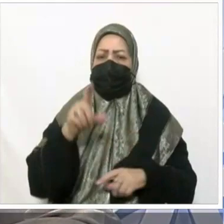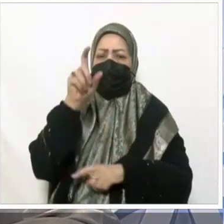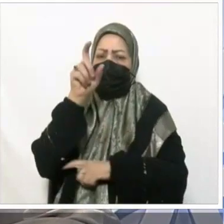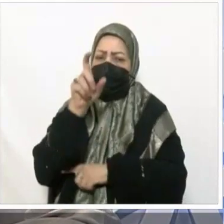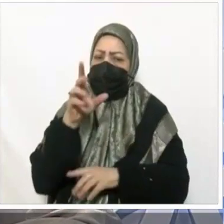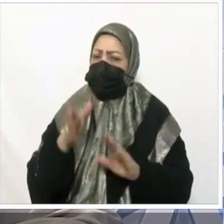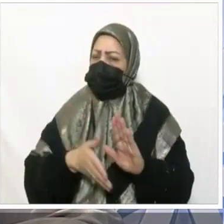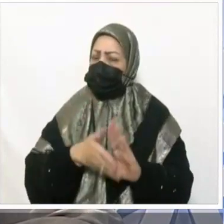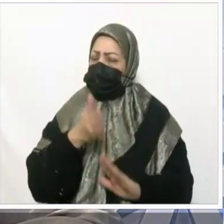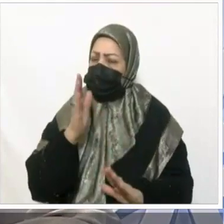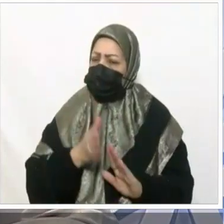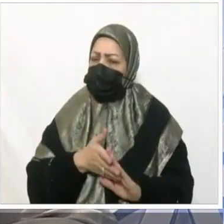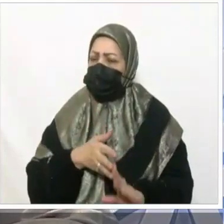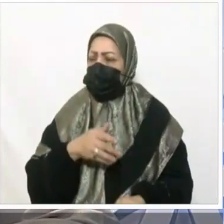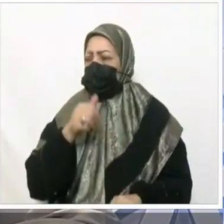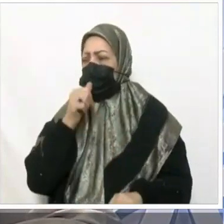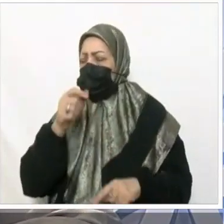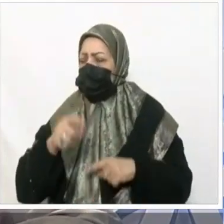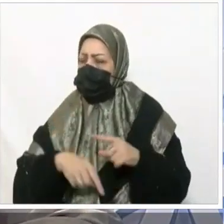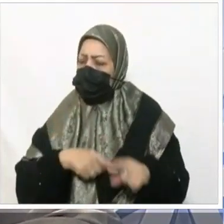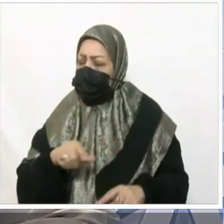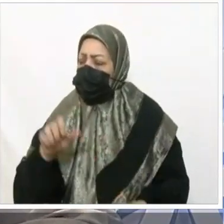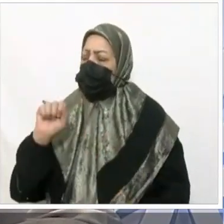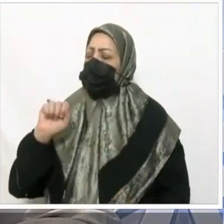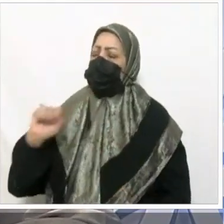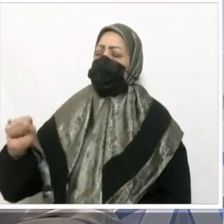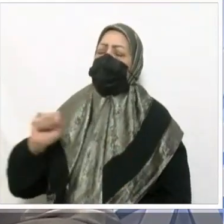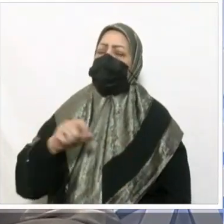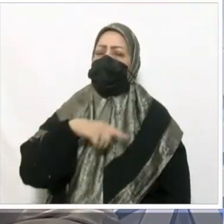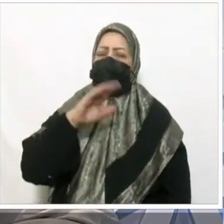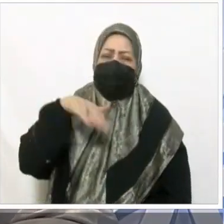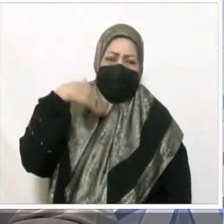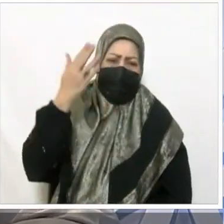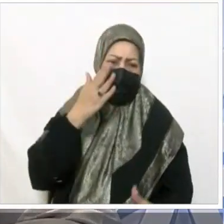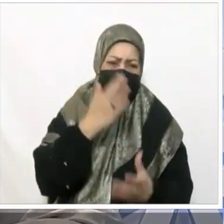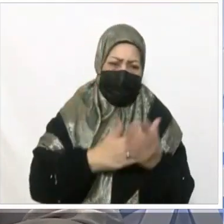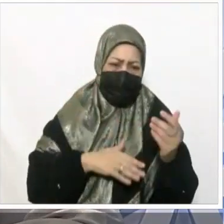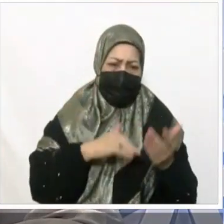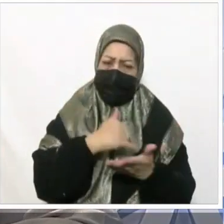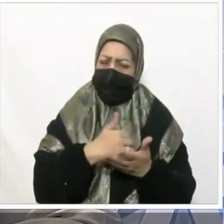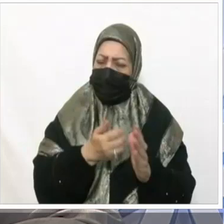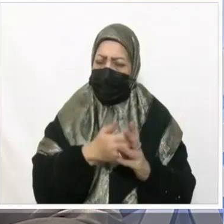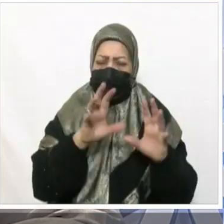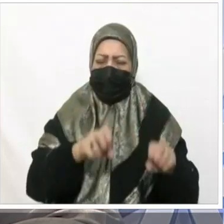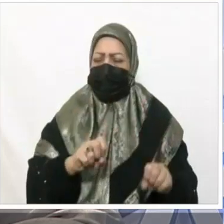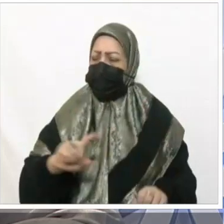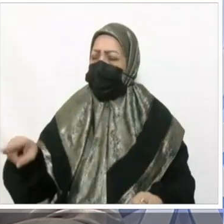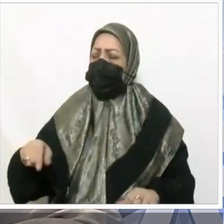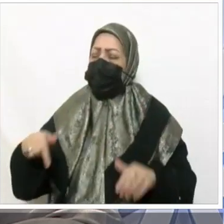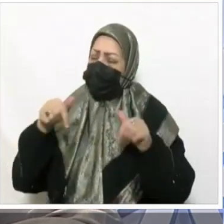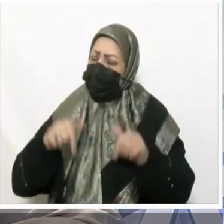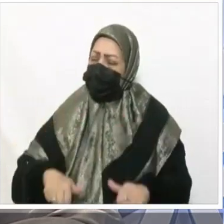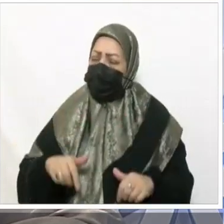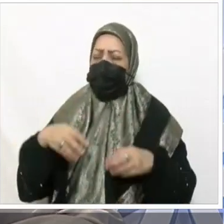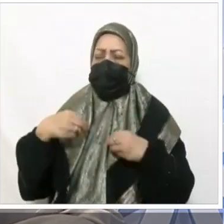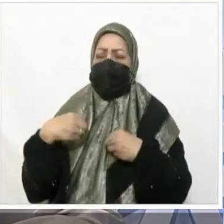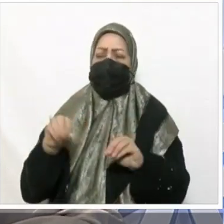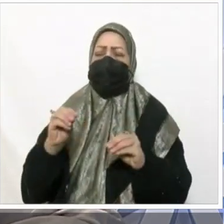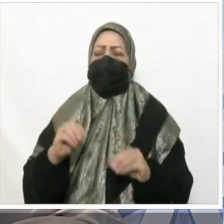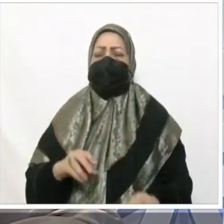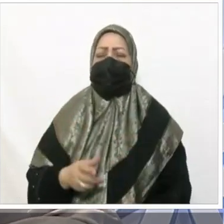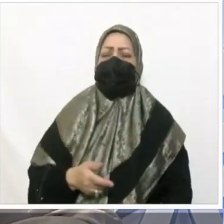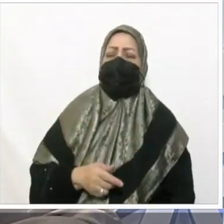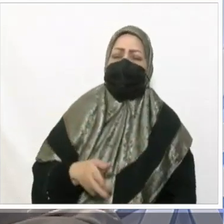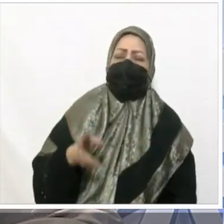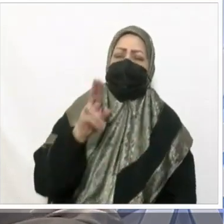تبني مسجدا أو تحفري بئرا أو على الأقل جزء من ذلك؟ ثم يسأل أحمد الآن، فكأنه ندم على هذا الكلام، قال